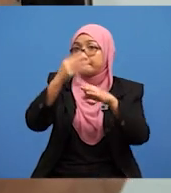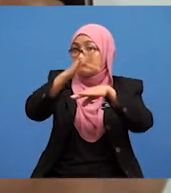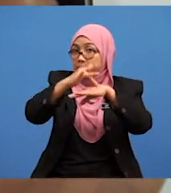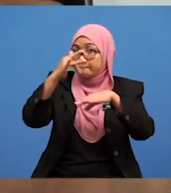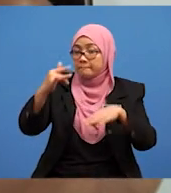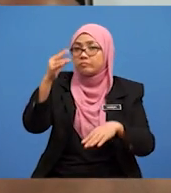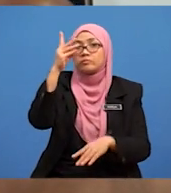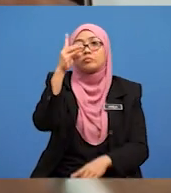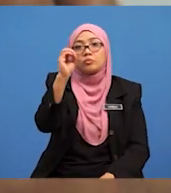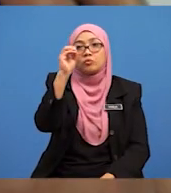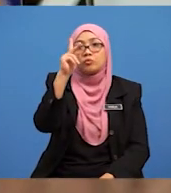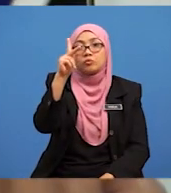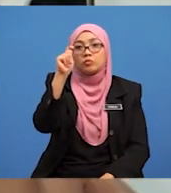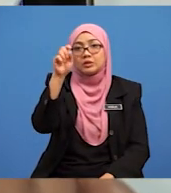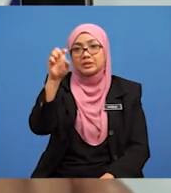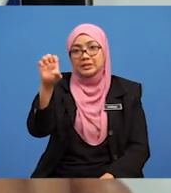oktet.